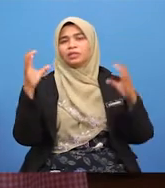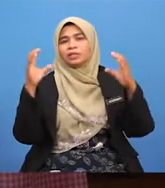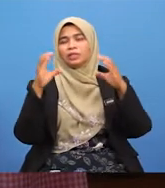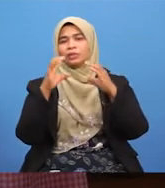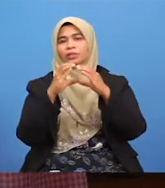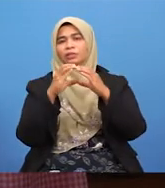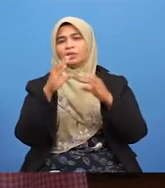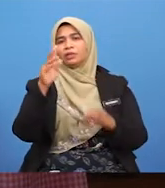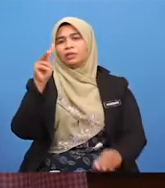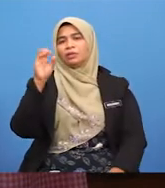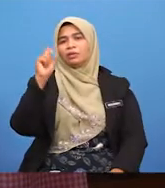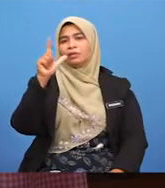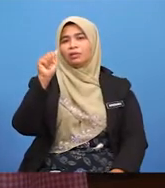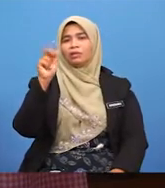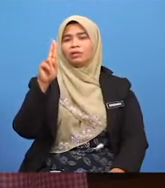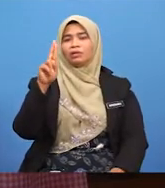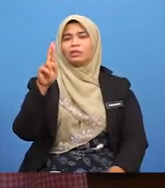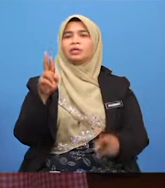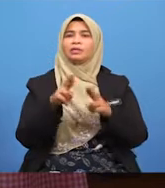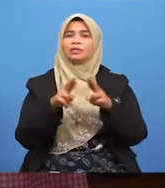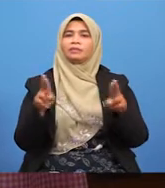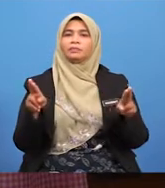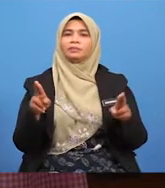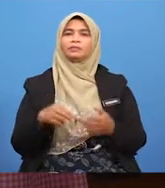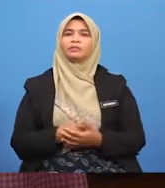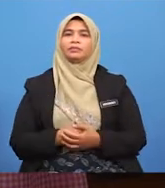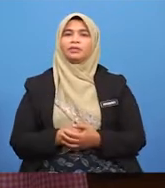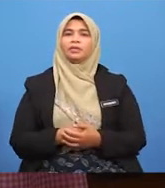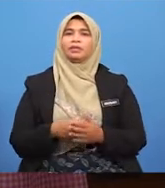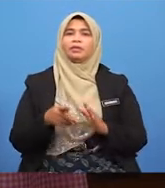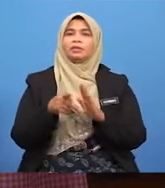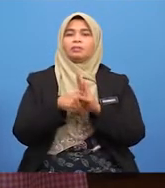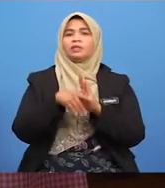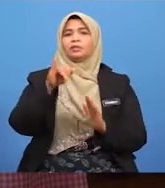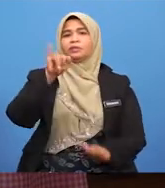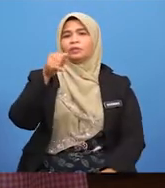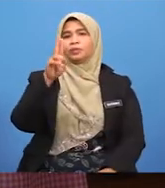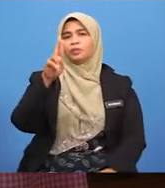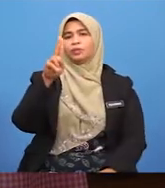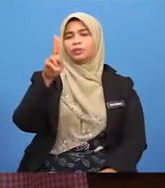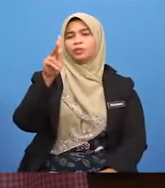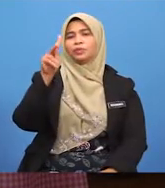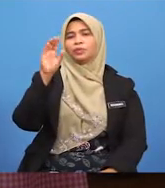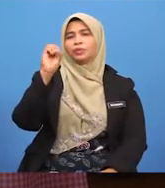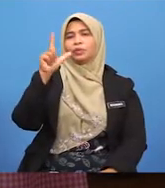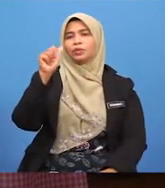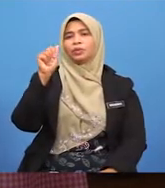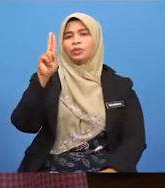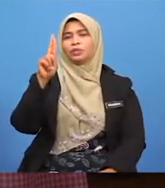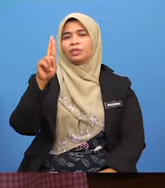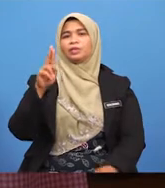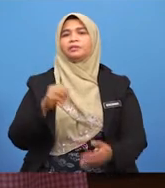mankola fades garis leher strater penjudi Cole mestilah